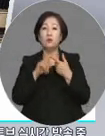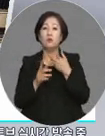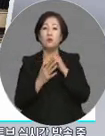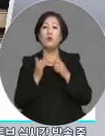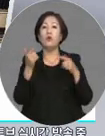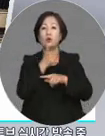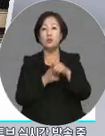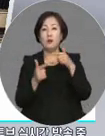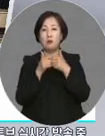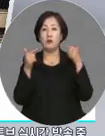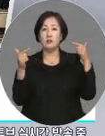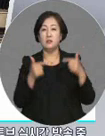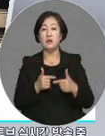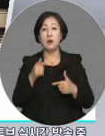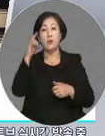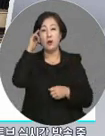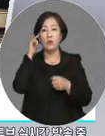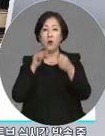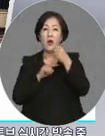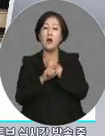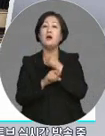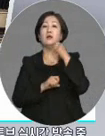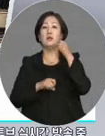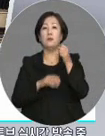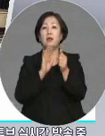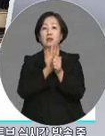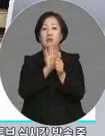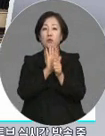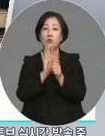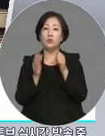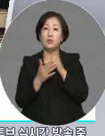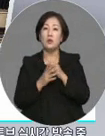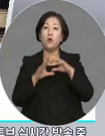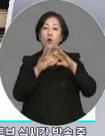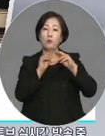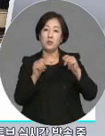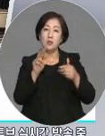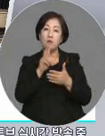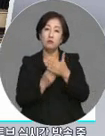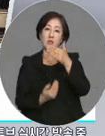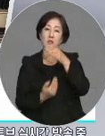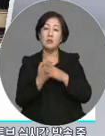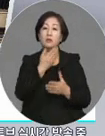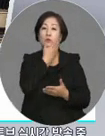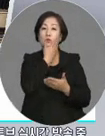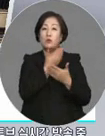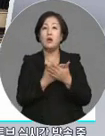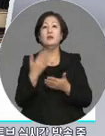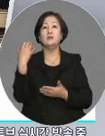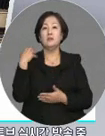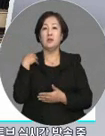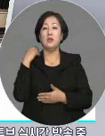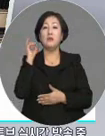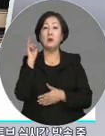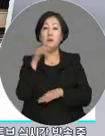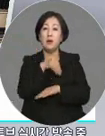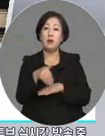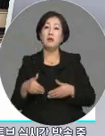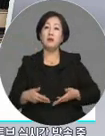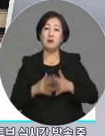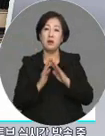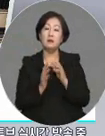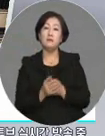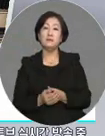대책 수립을 위한 과학적 기반을 제공하는 등 미세먼지 문제 해결에 중요한 역할을 수행할 전망입니다. 배대원